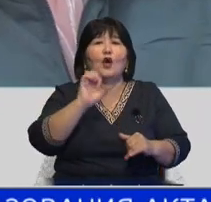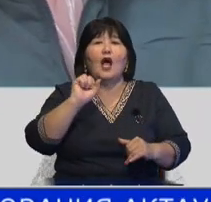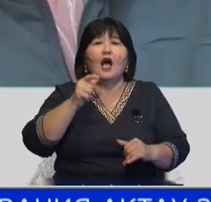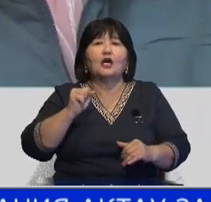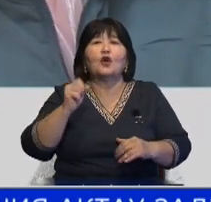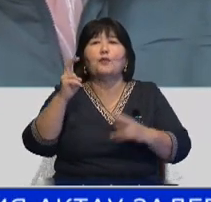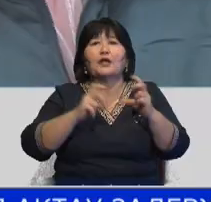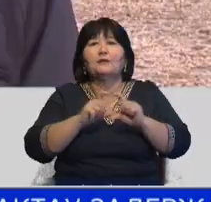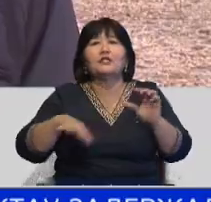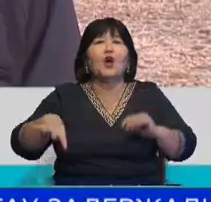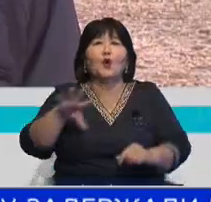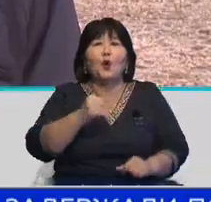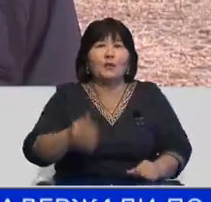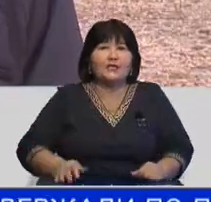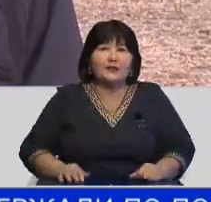агропромышленного комплекса.